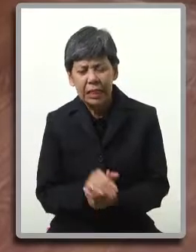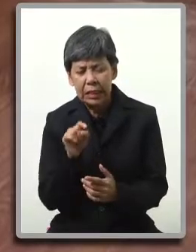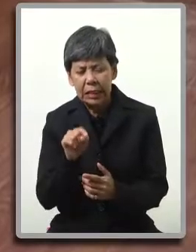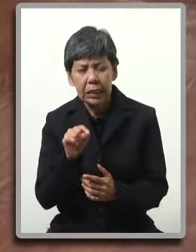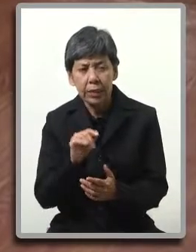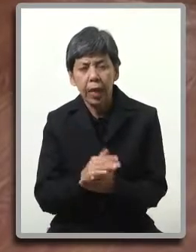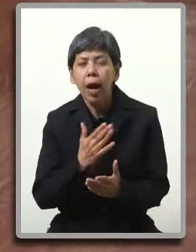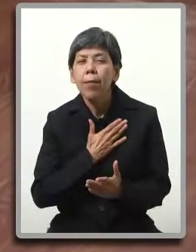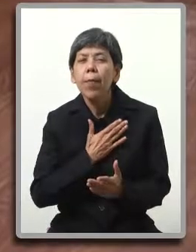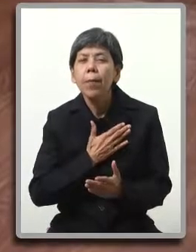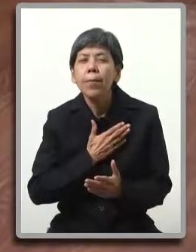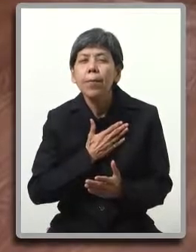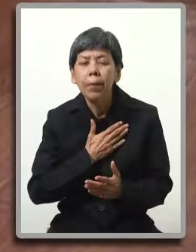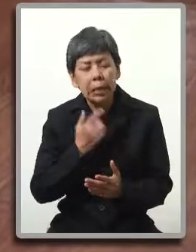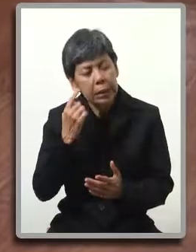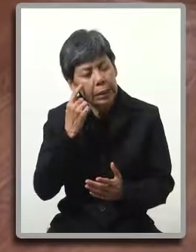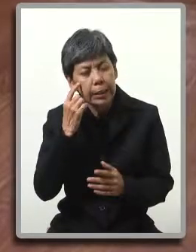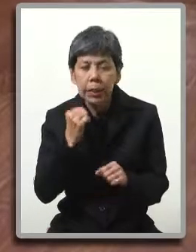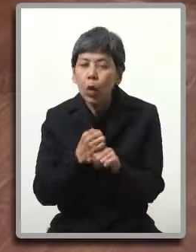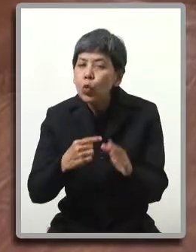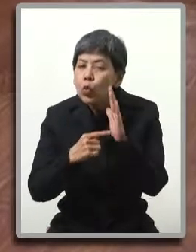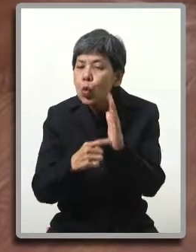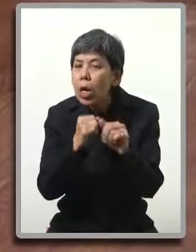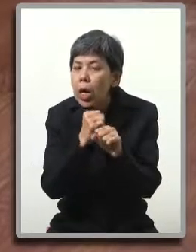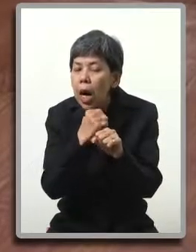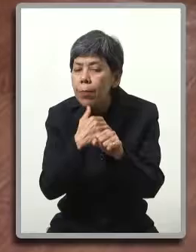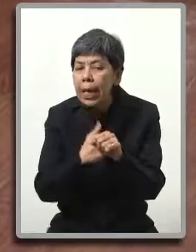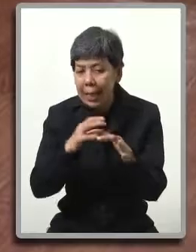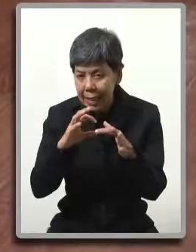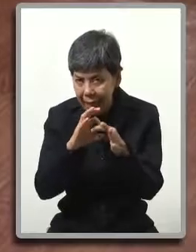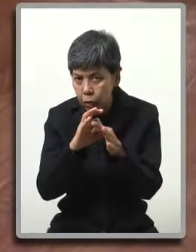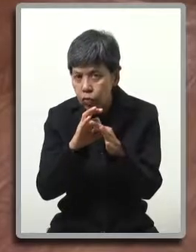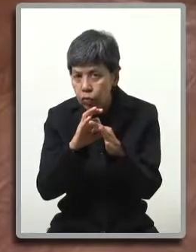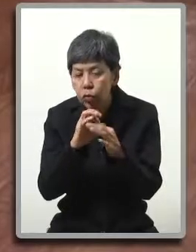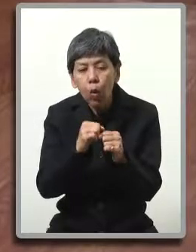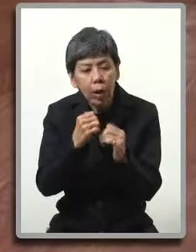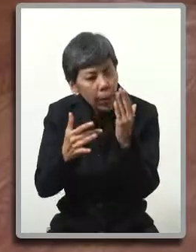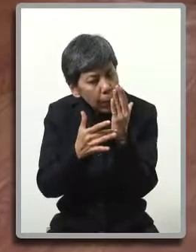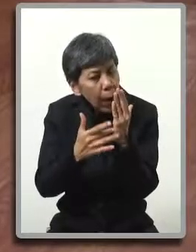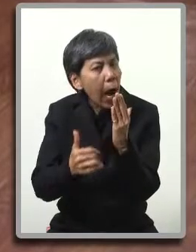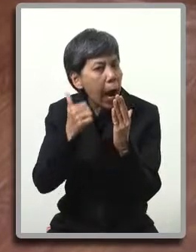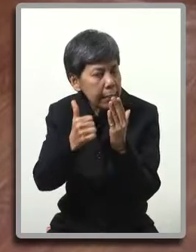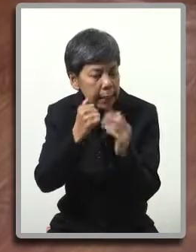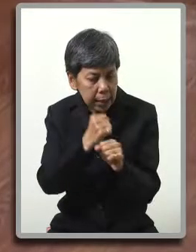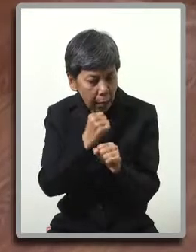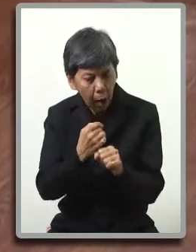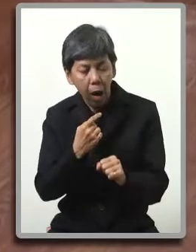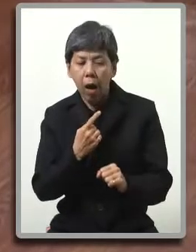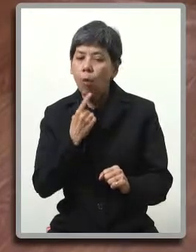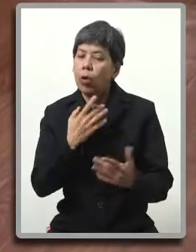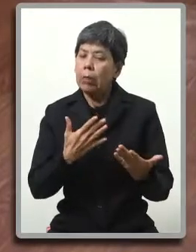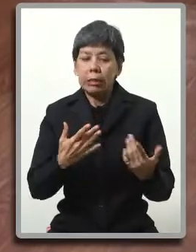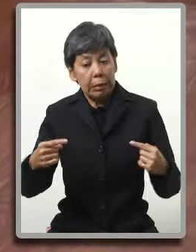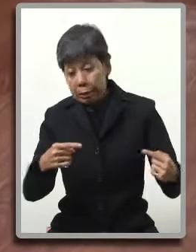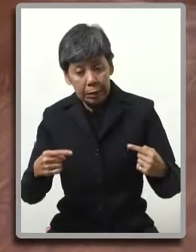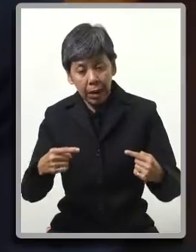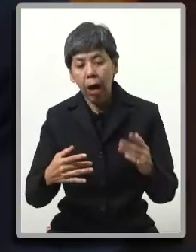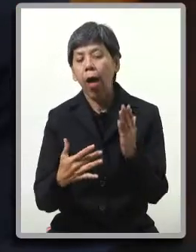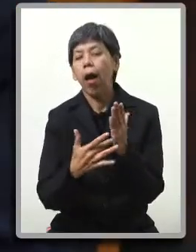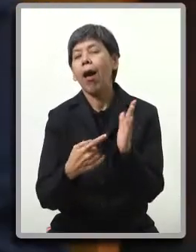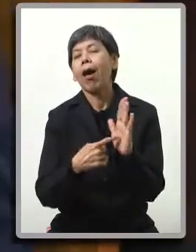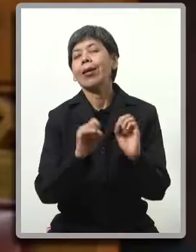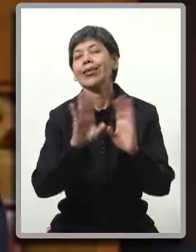ได ้ ตัวนี้เป็นสิ่งที่ผมว่ามันเป็นการพิสูจน์เชิงเทคโนโลยีทางวิทยาศาสตร์ที่ดีที่สุดกว่าการที่เราจะพูดกันเ